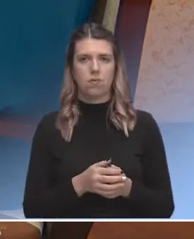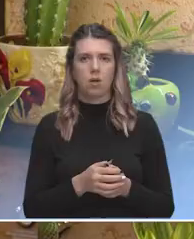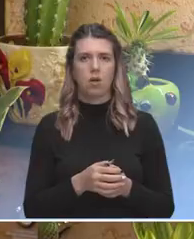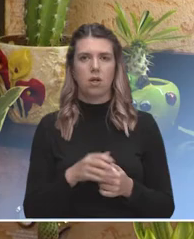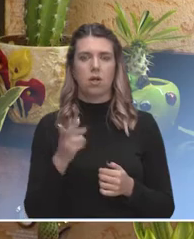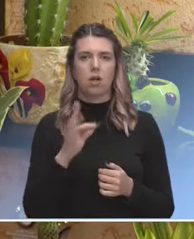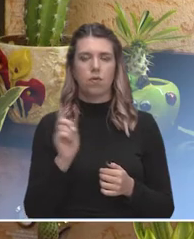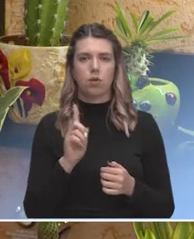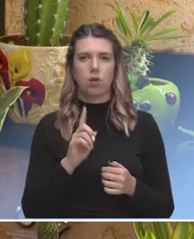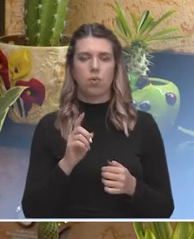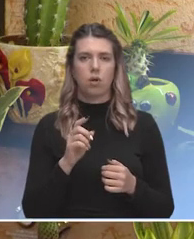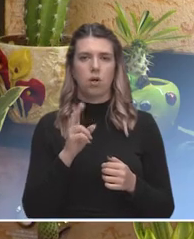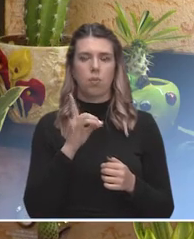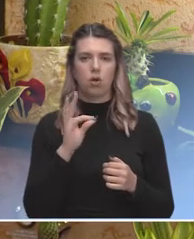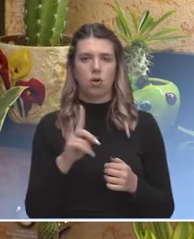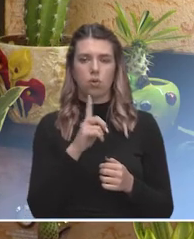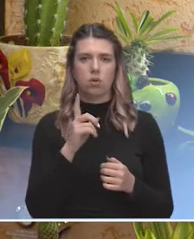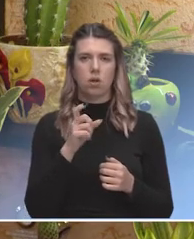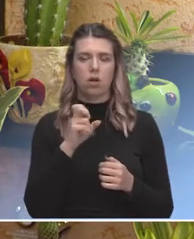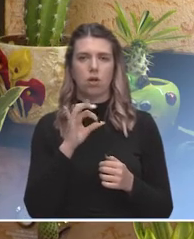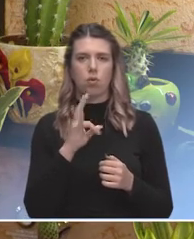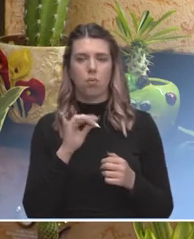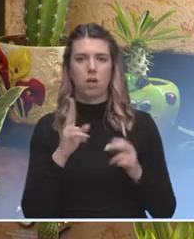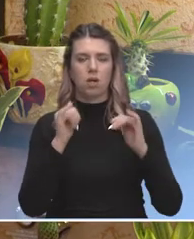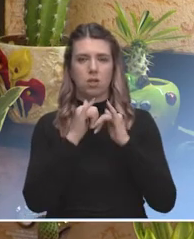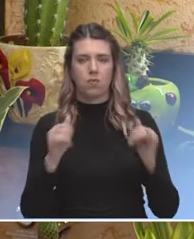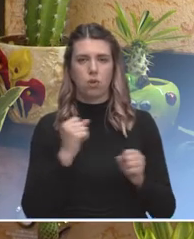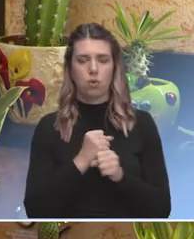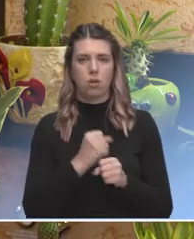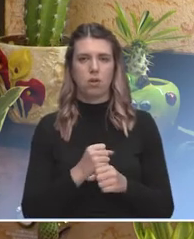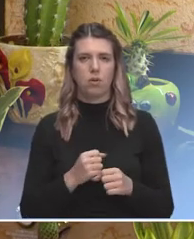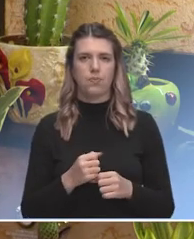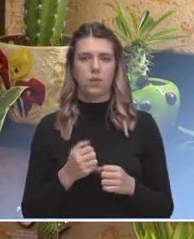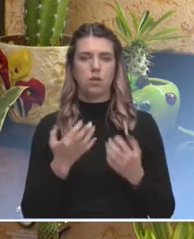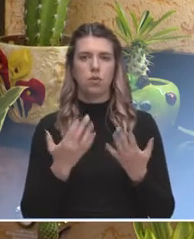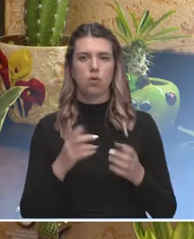государства, для того, чтобы строить прогнозы социально-экономического развития,